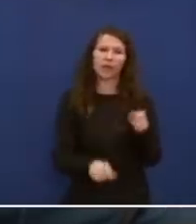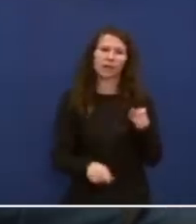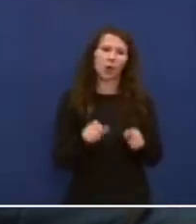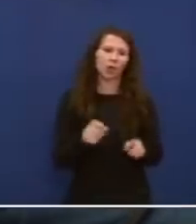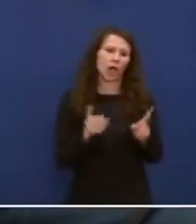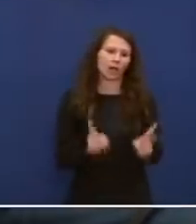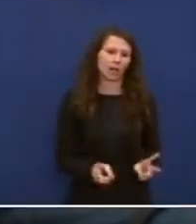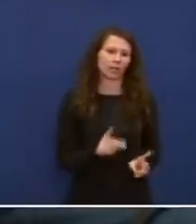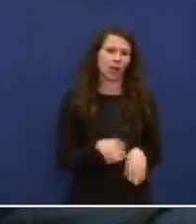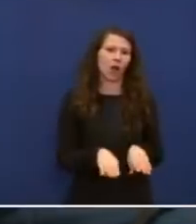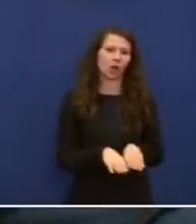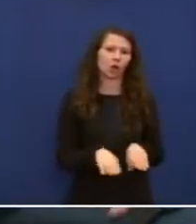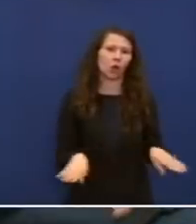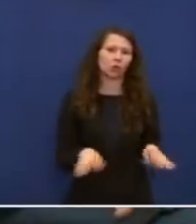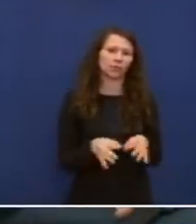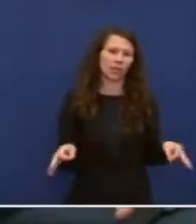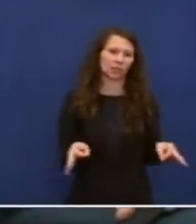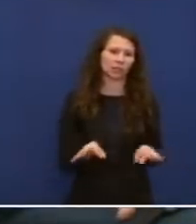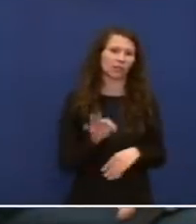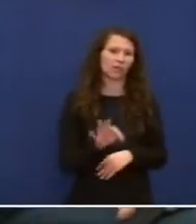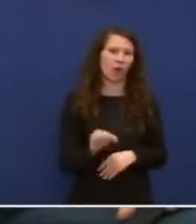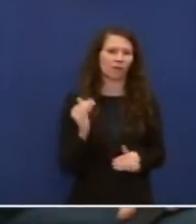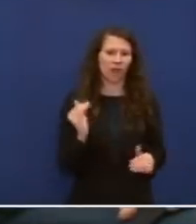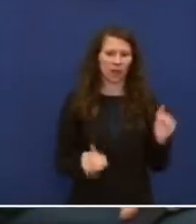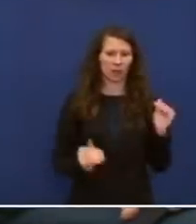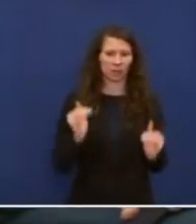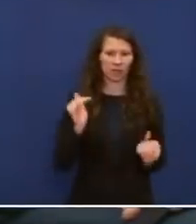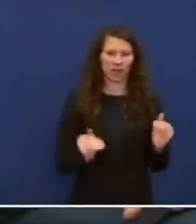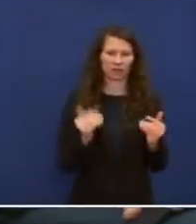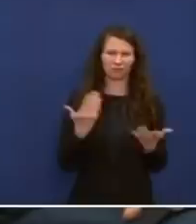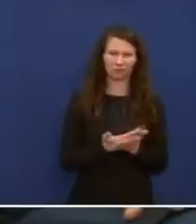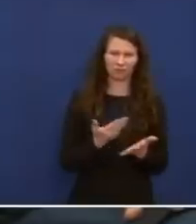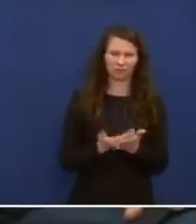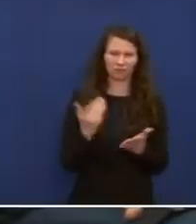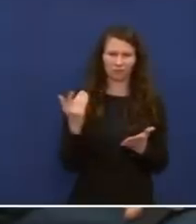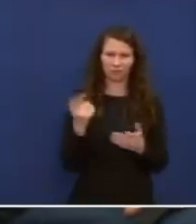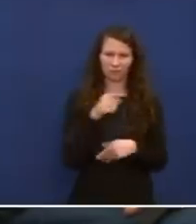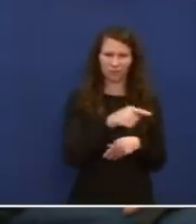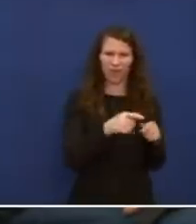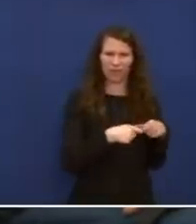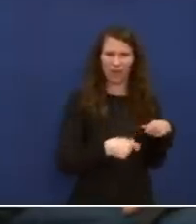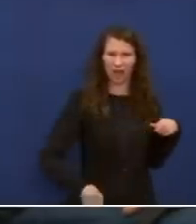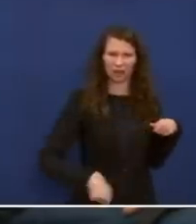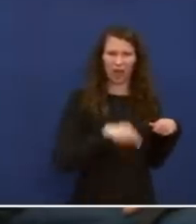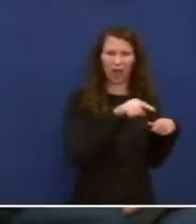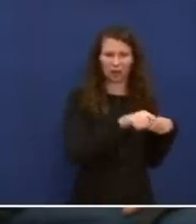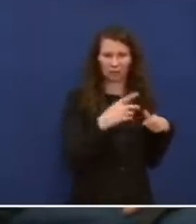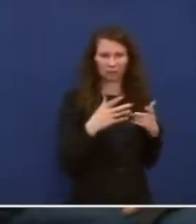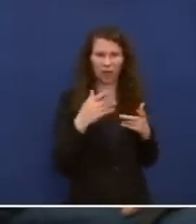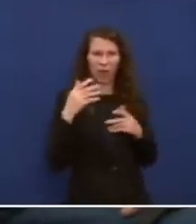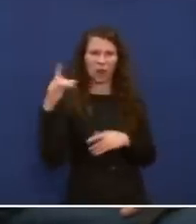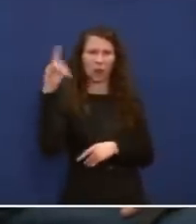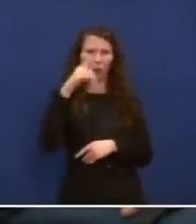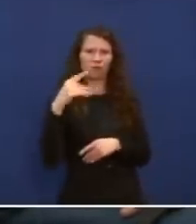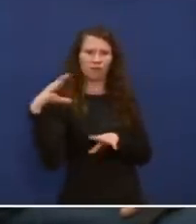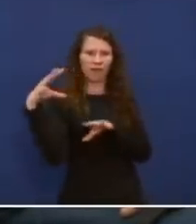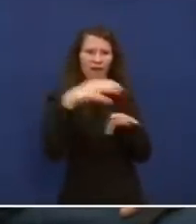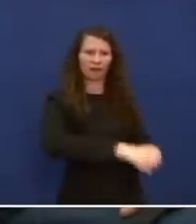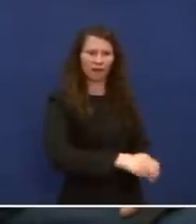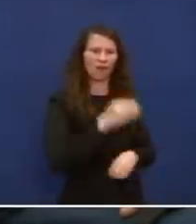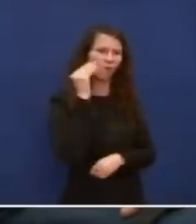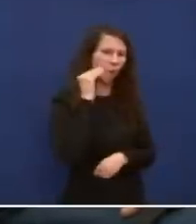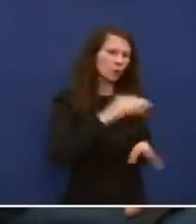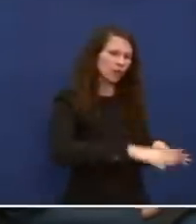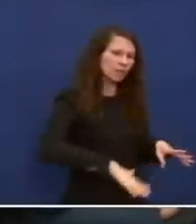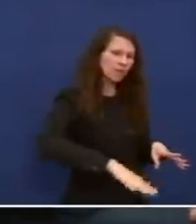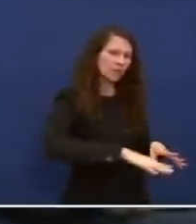Verhältnismäßigkeit. Halten Sie die Luftangriffe auf Wohngebiete in Gaza für verhältnismäßig als Reaktion auf